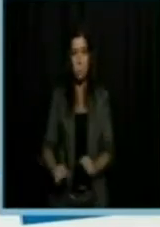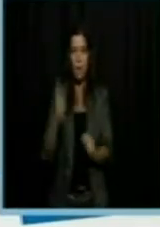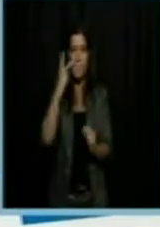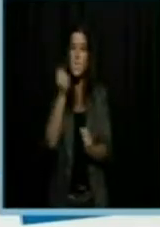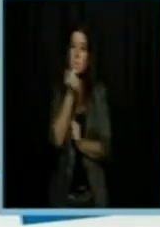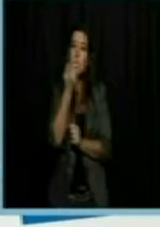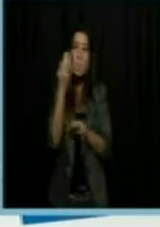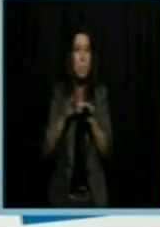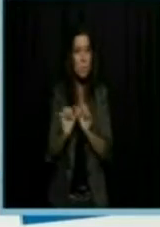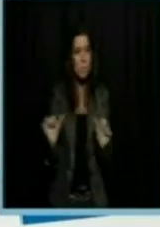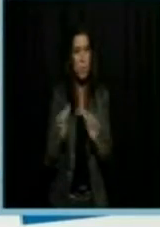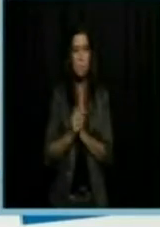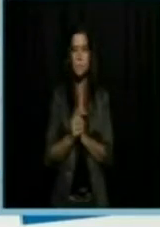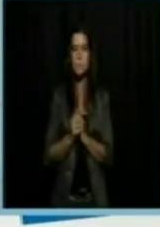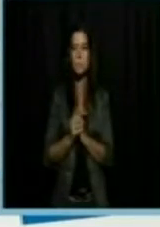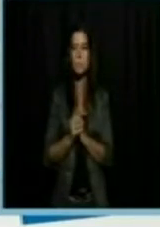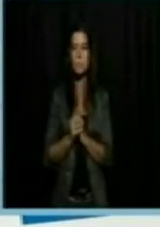Scusate.